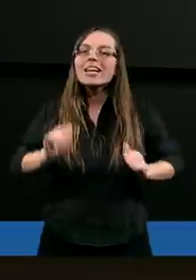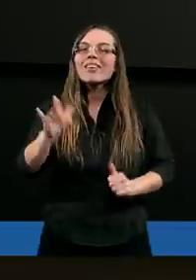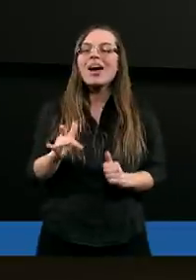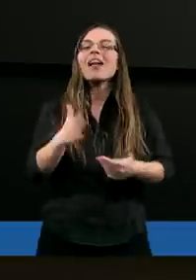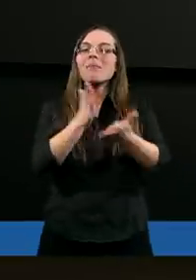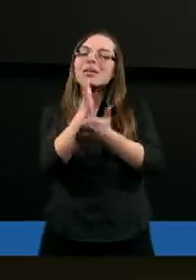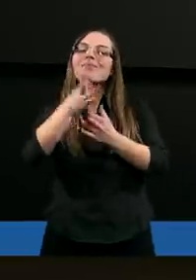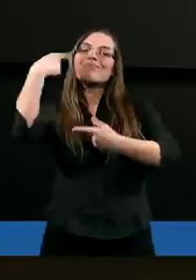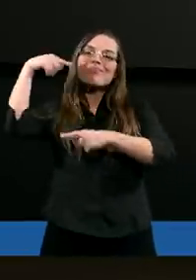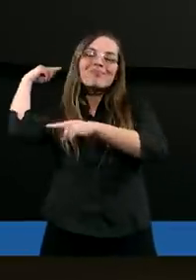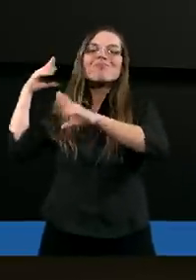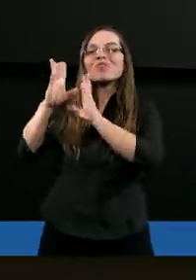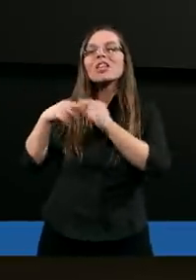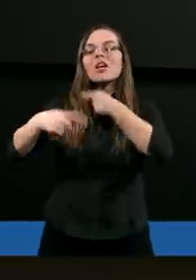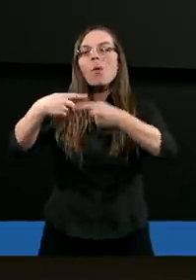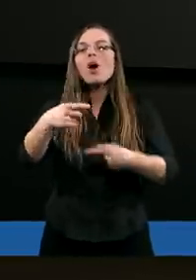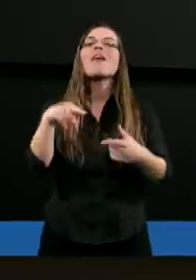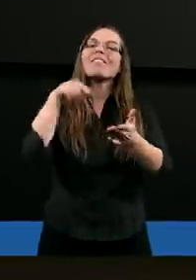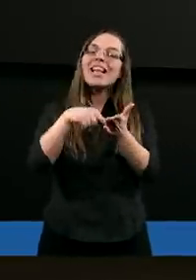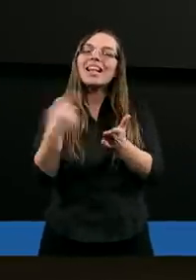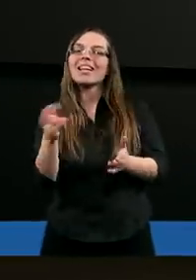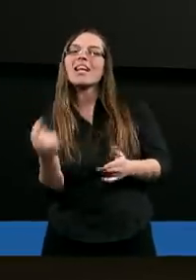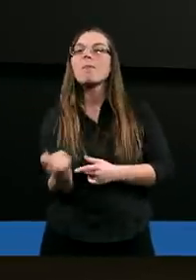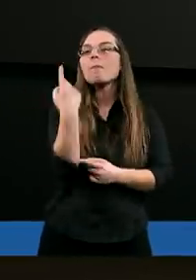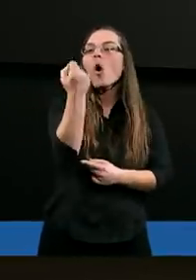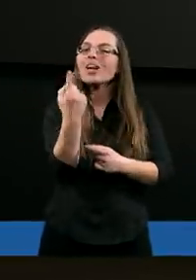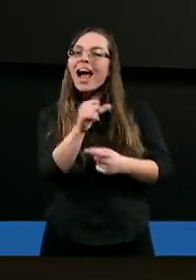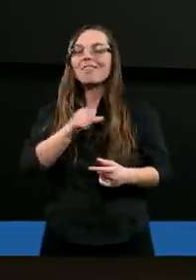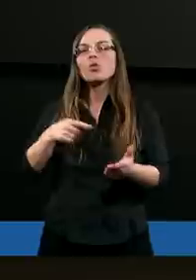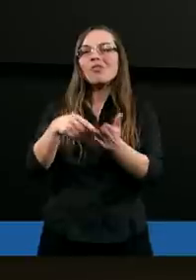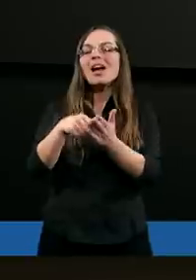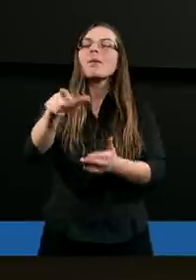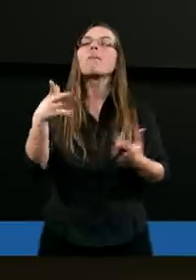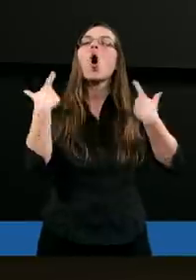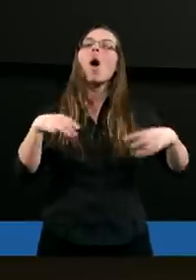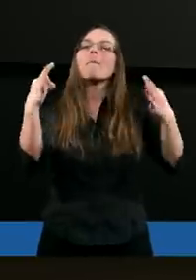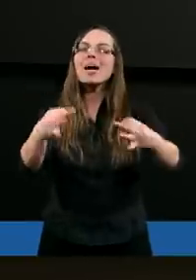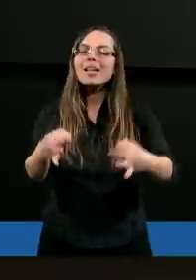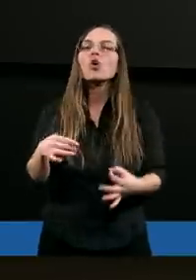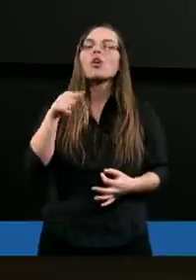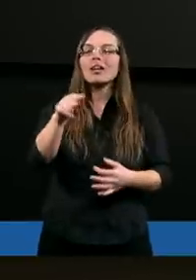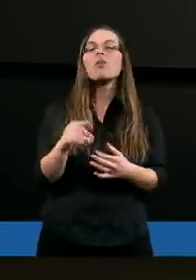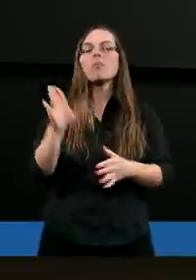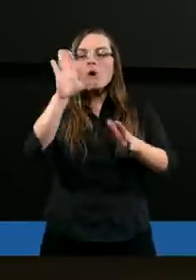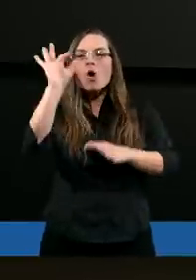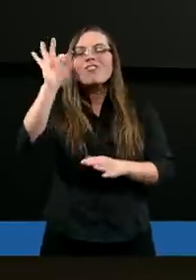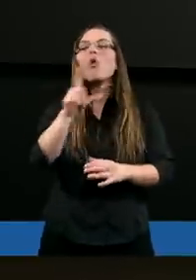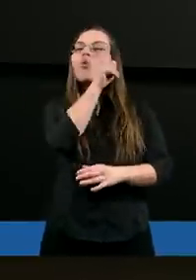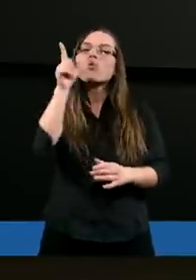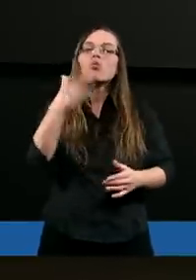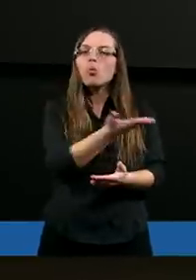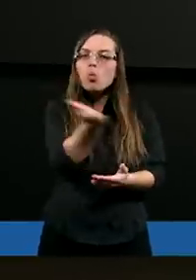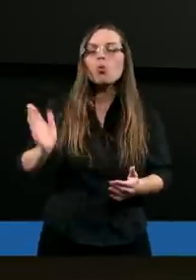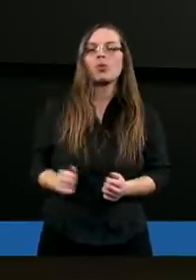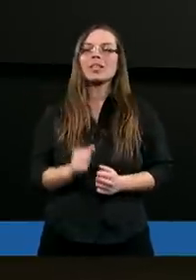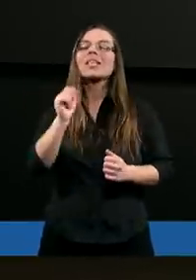wszystkie pokolenia, i wtedy, kiedy się pojawił, był właśnie obecnością Boga wśród swojego ludu. Tak jak